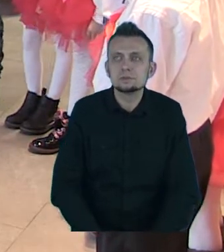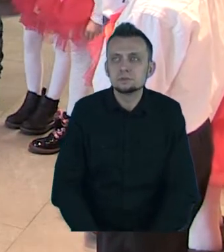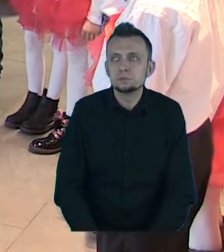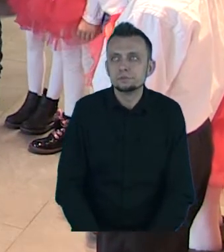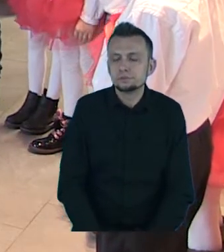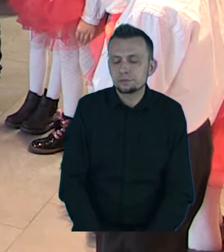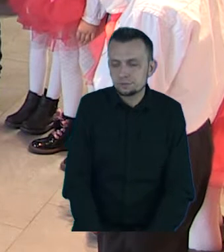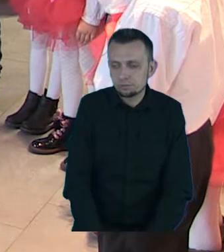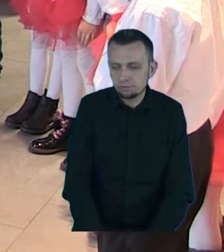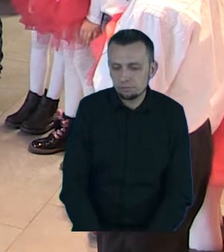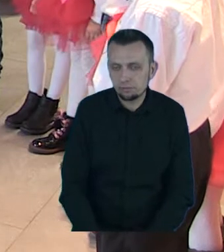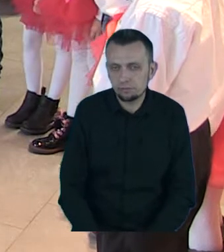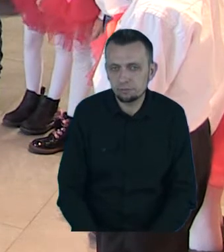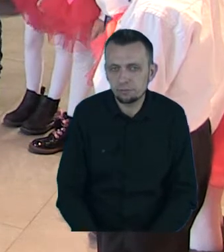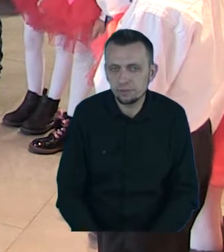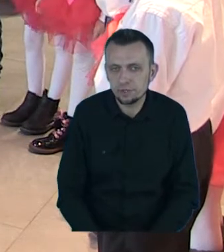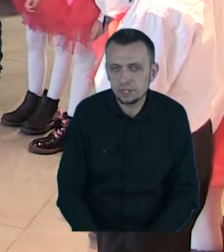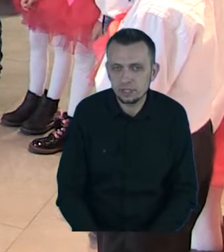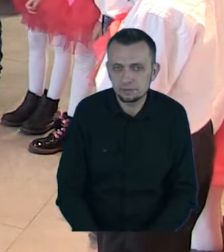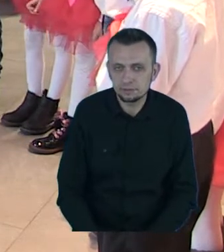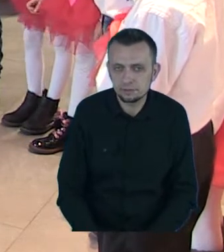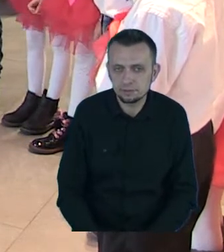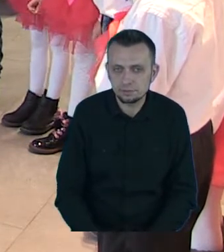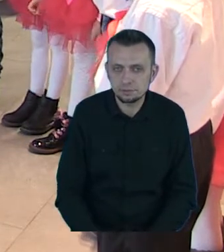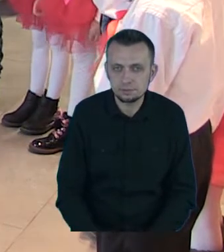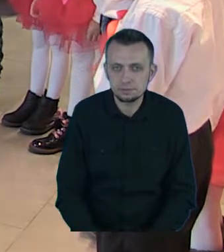raduje, że obchodzę polskie święto.